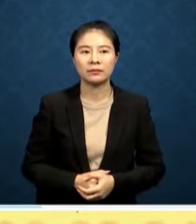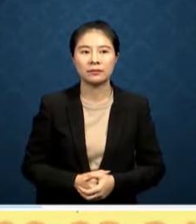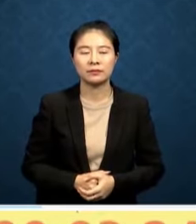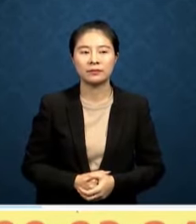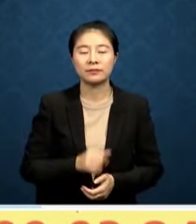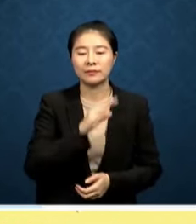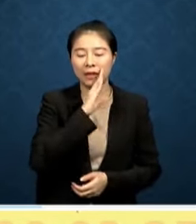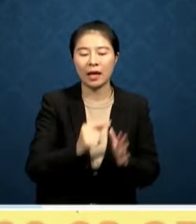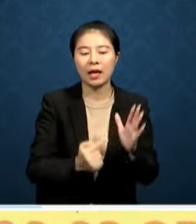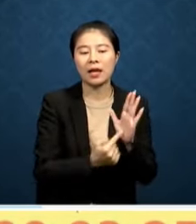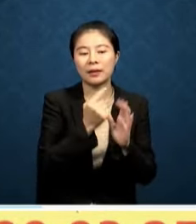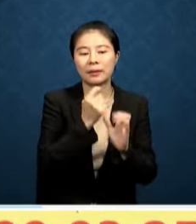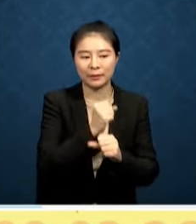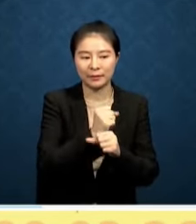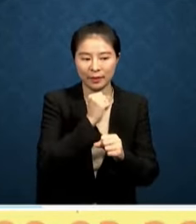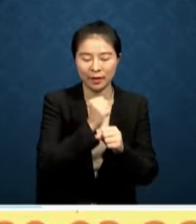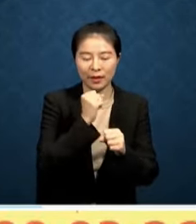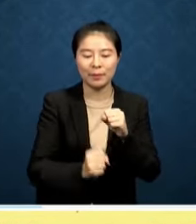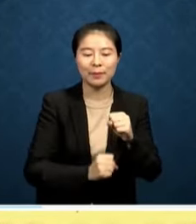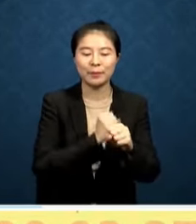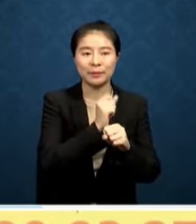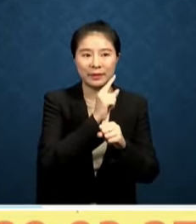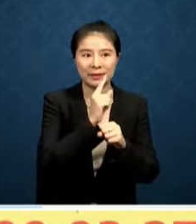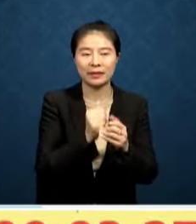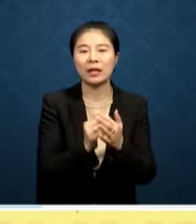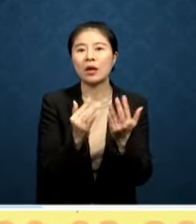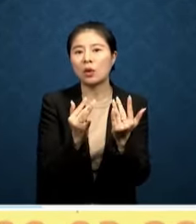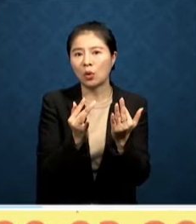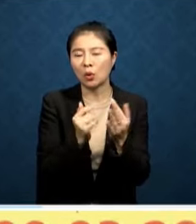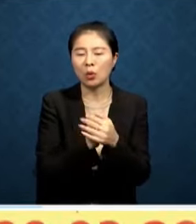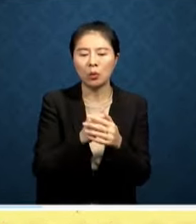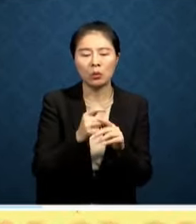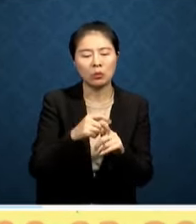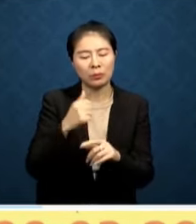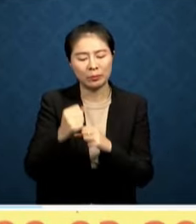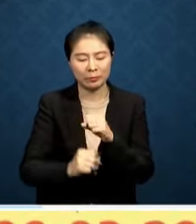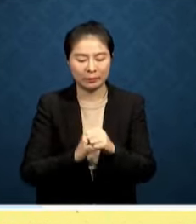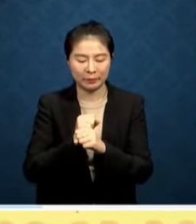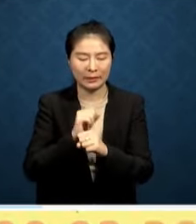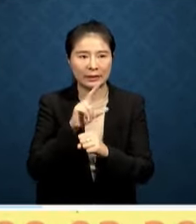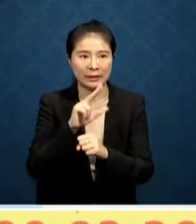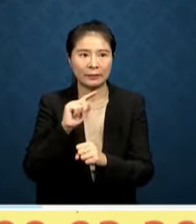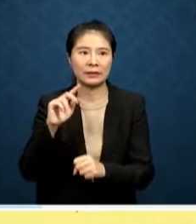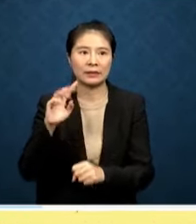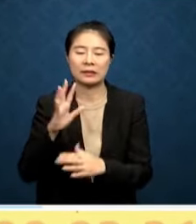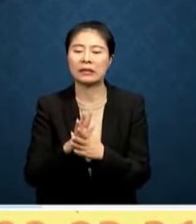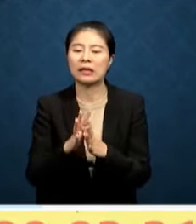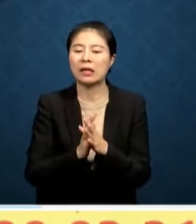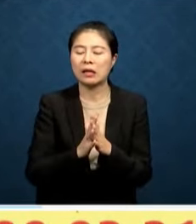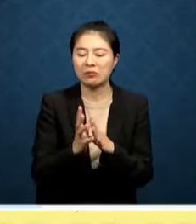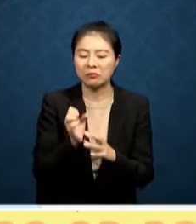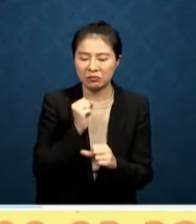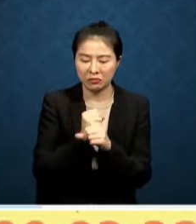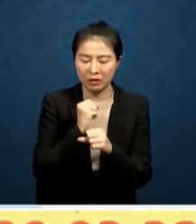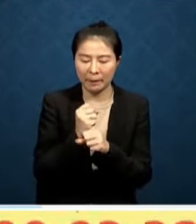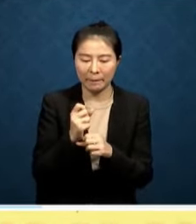ปีที่1มีเป็นไปได้ไหมที่เราจะต้องรอถึง 3-4 ปีกับการที่จะขับเคลื่อนของคณะ